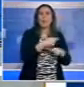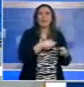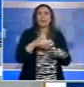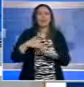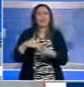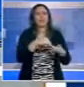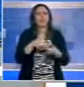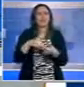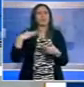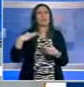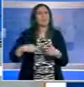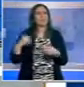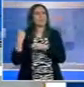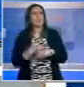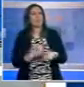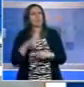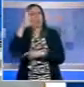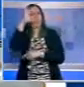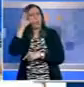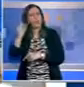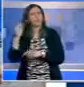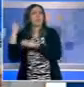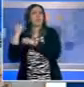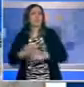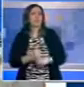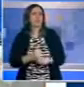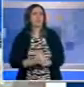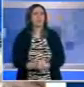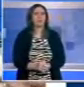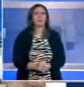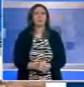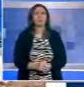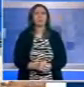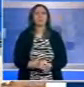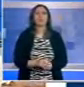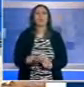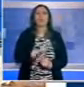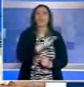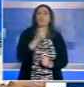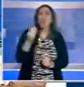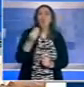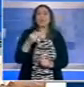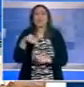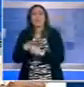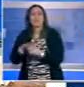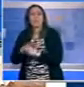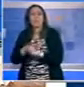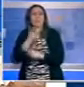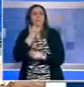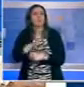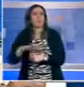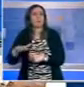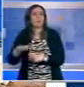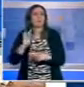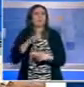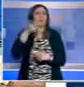istituzioni locali università e fondazione è sempre più giovani e famiglie con bambini soffrono